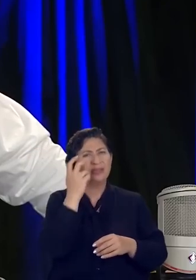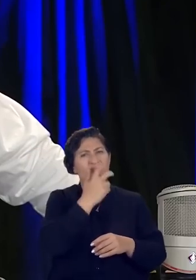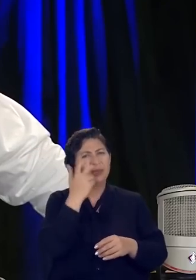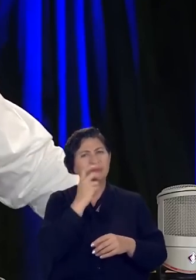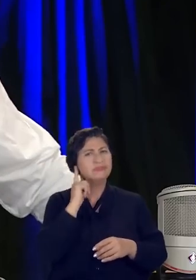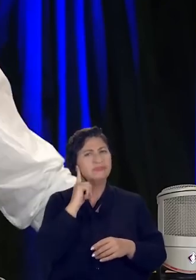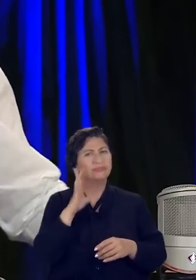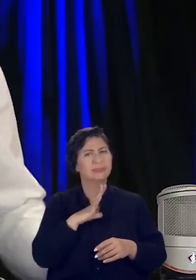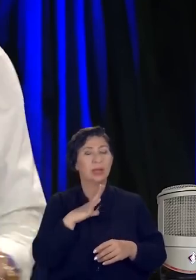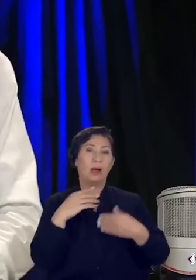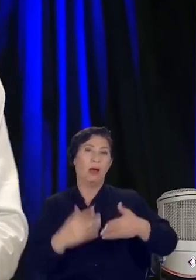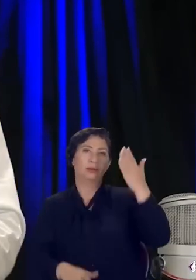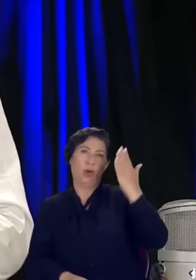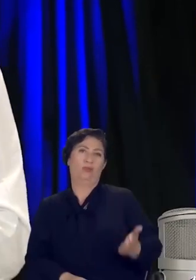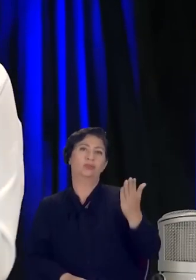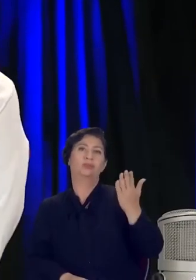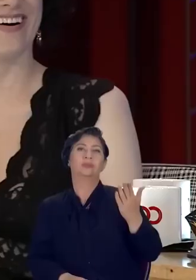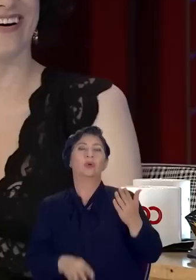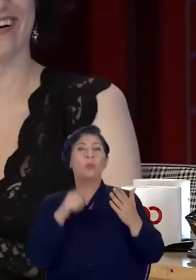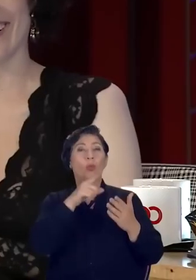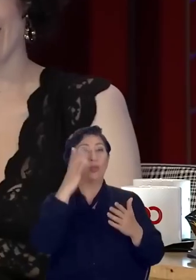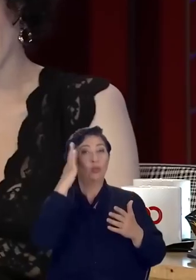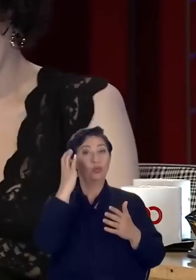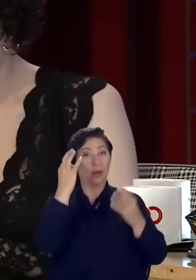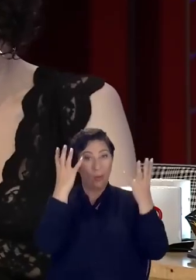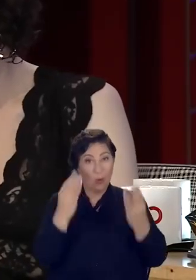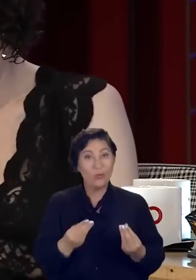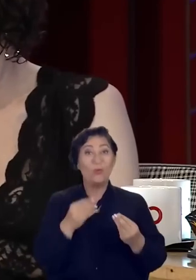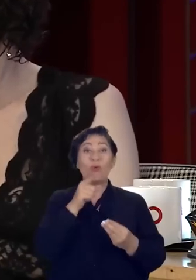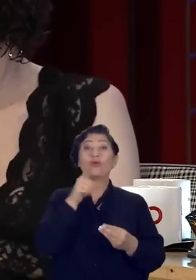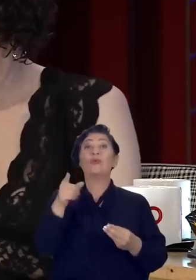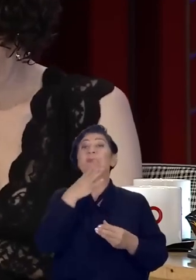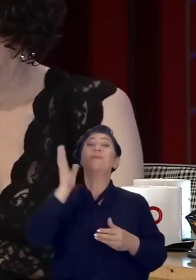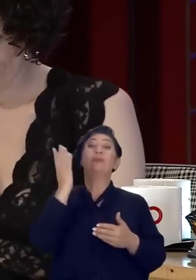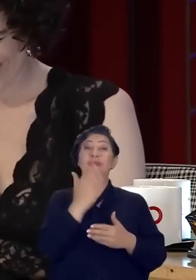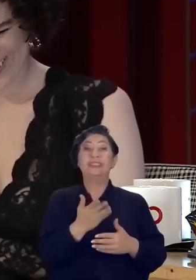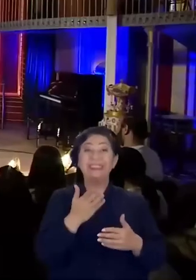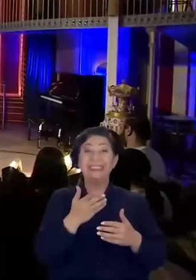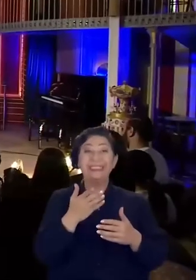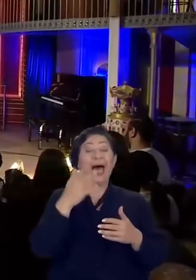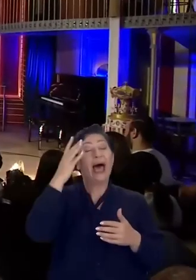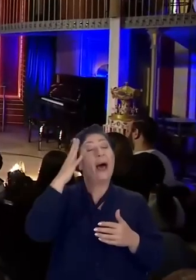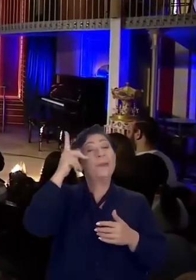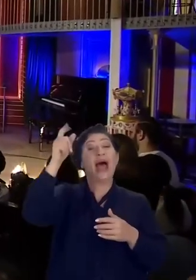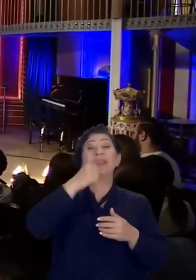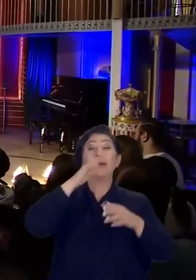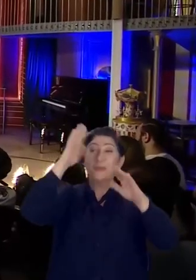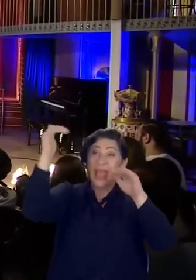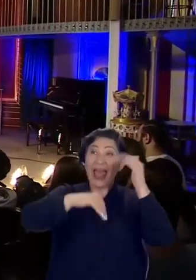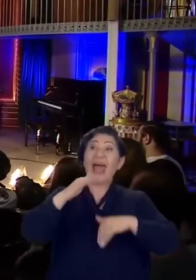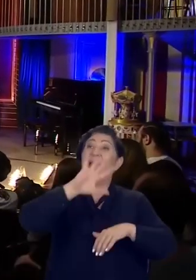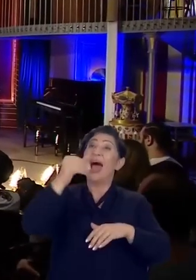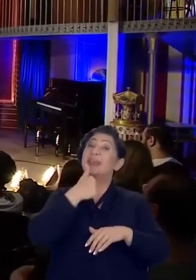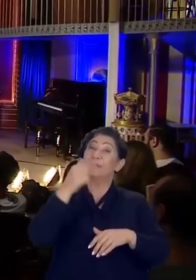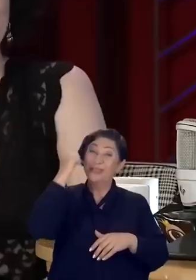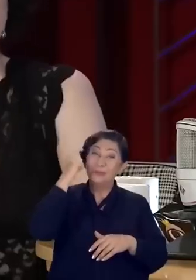mi? Hı. Evet. Hadi canım, bu kadar Seattle uzmanı olup lan Seattle'dan gelen her adamı da tanıyorsun